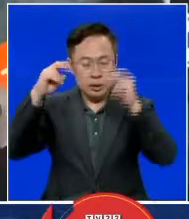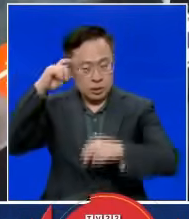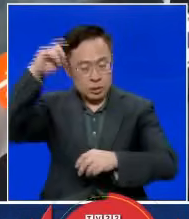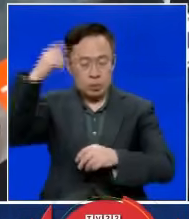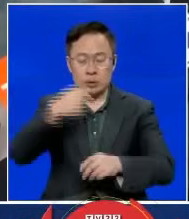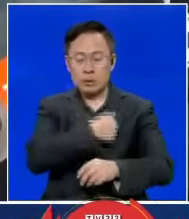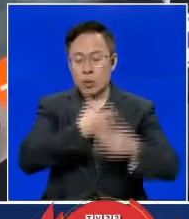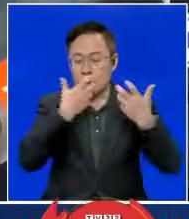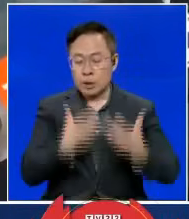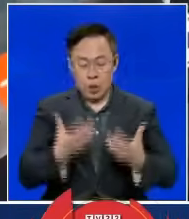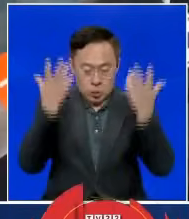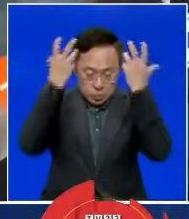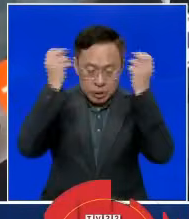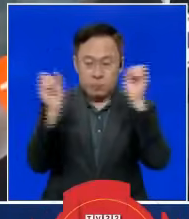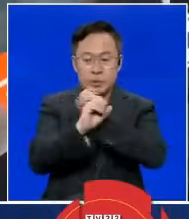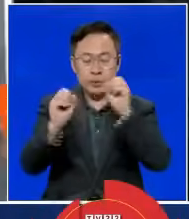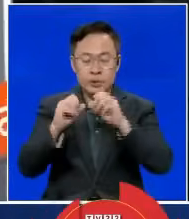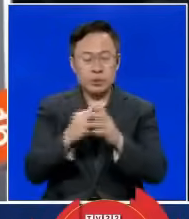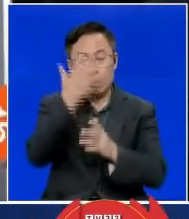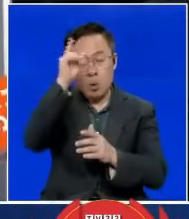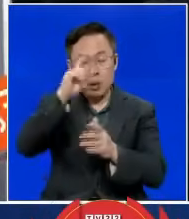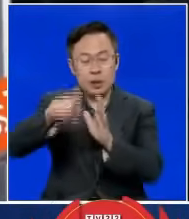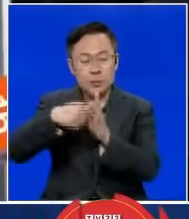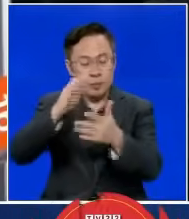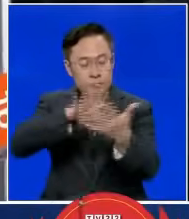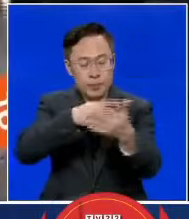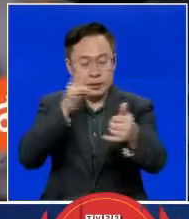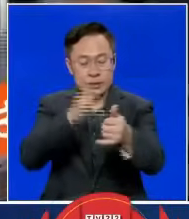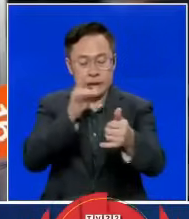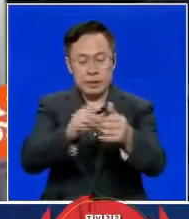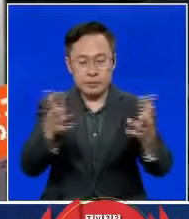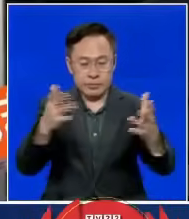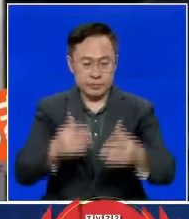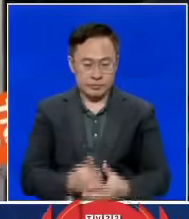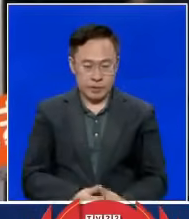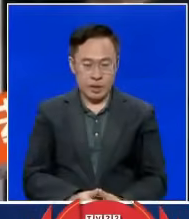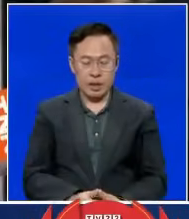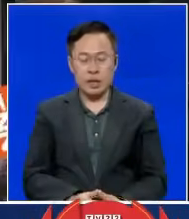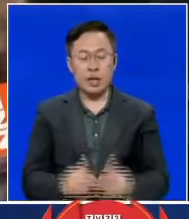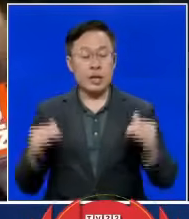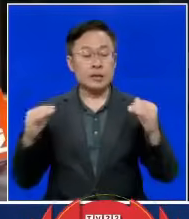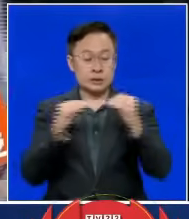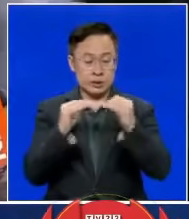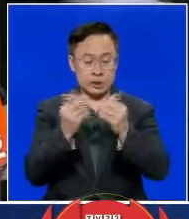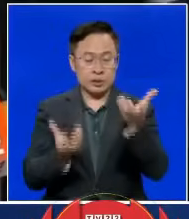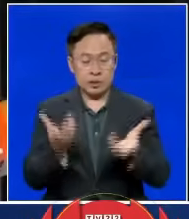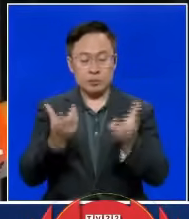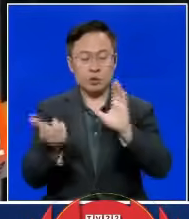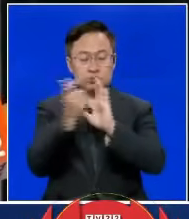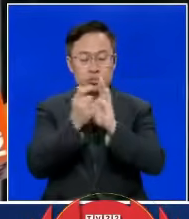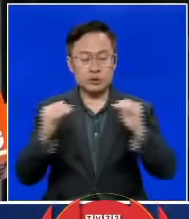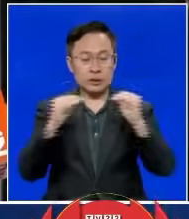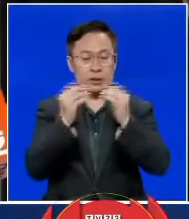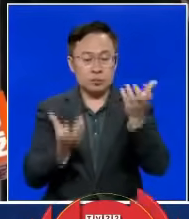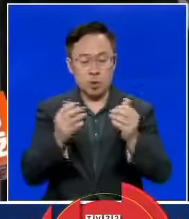านไม่ได้คิดจะไปแกล้งใคร เรื่องสิทธิในกระบวนการยุติธรรมเนี่ยเราต้องเคารพฮะทุกฝ่